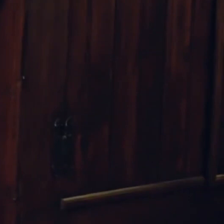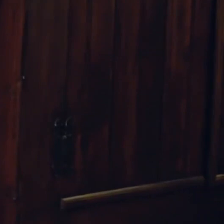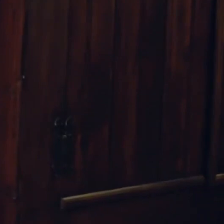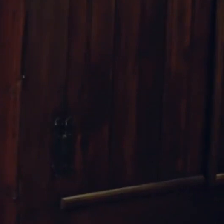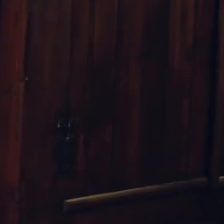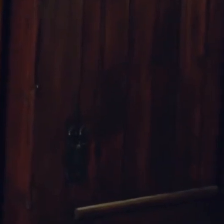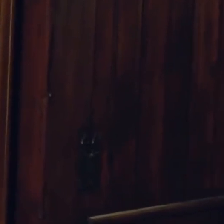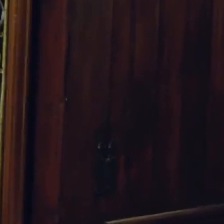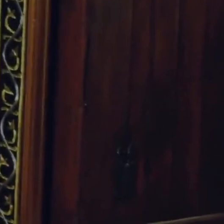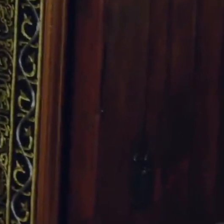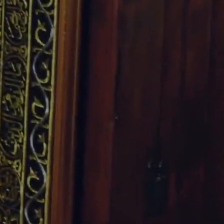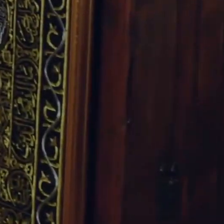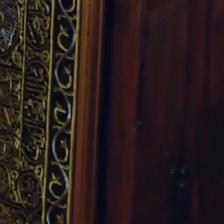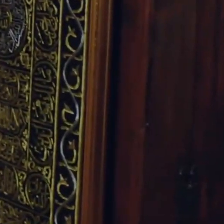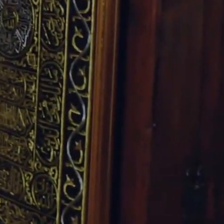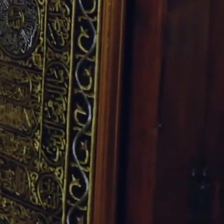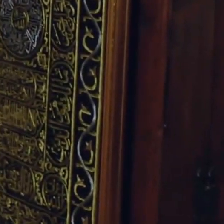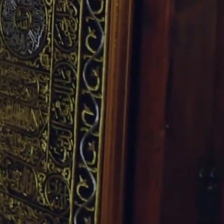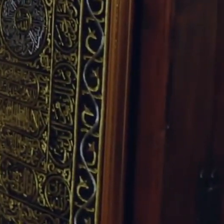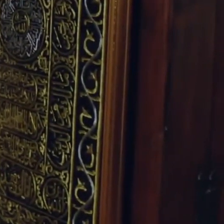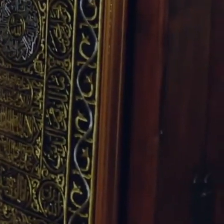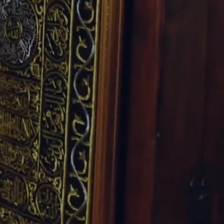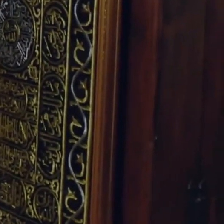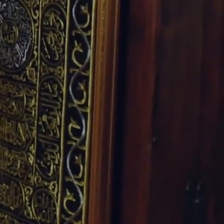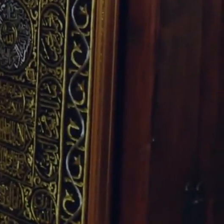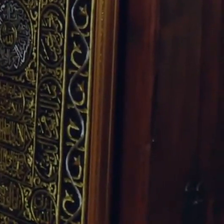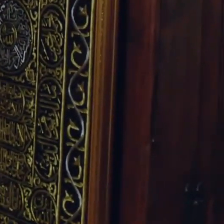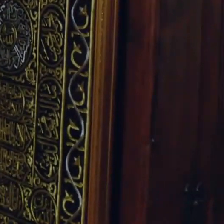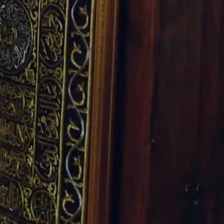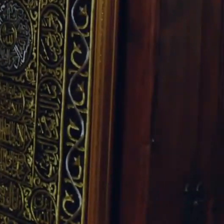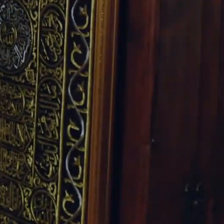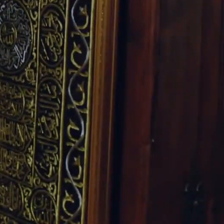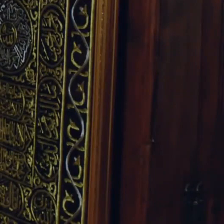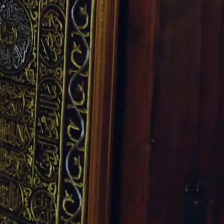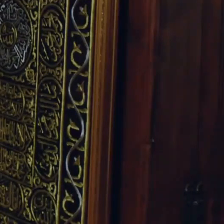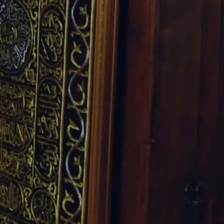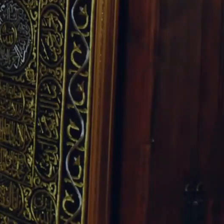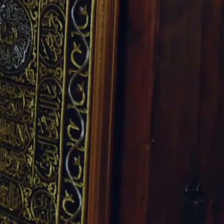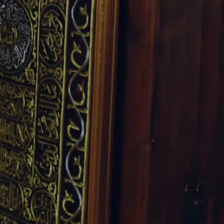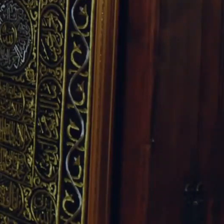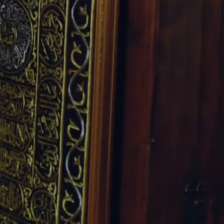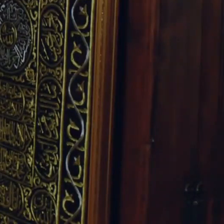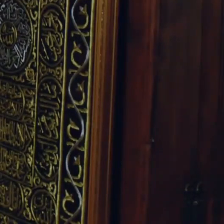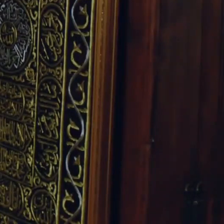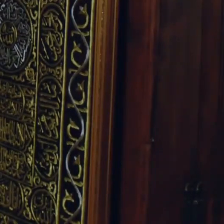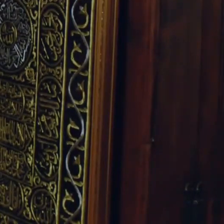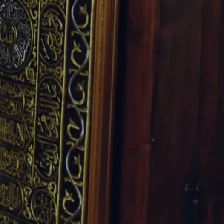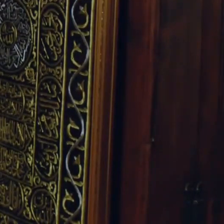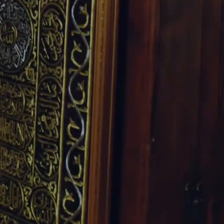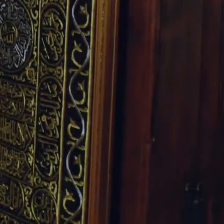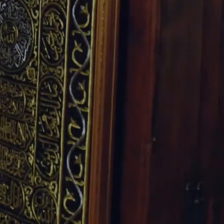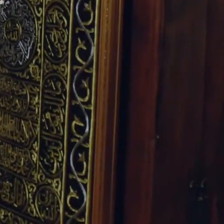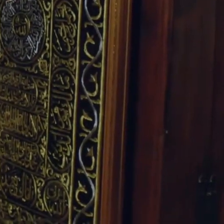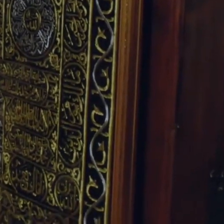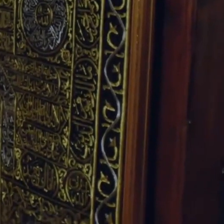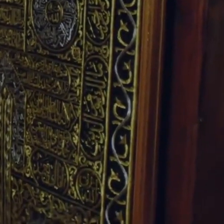etti. Yaslandığı duvarda boydan boya Arap harfleriyle yazıları fark edince saygıyla açıldı, el açıp dua okudu. Ellerini